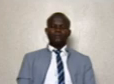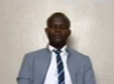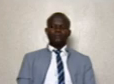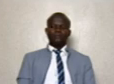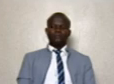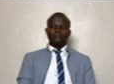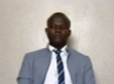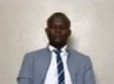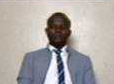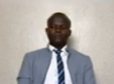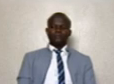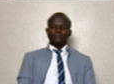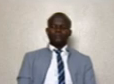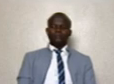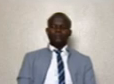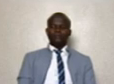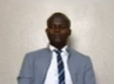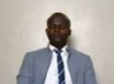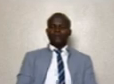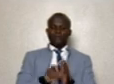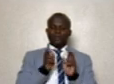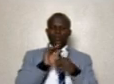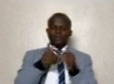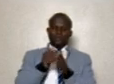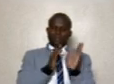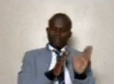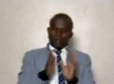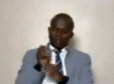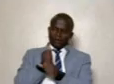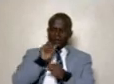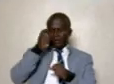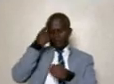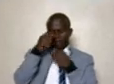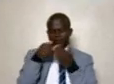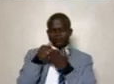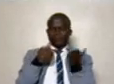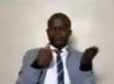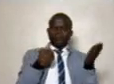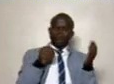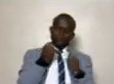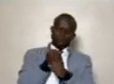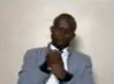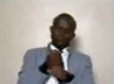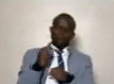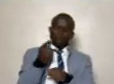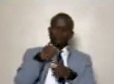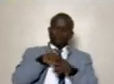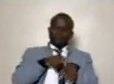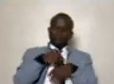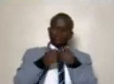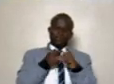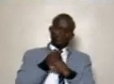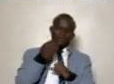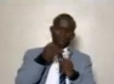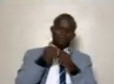bitabaye ngombwa ko Itegeko risanzweho ryateganyaga ku mukozi wa leta akora ku mwanya umwe byibuze mu gihe cy'imyaka itatu